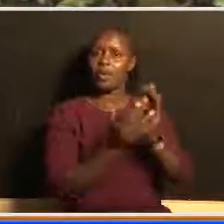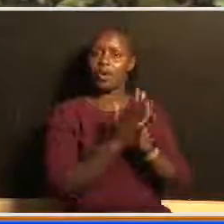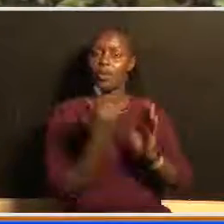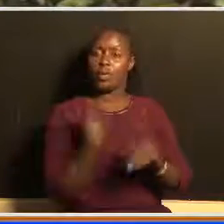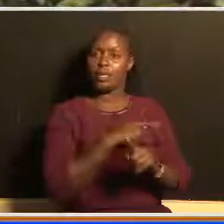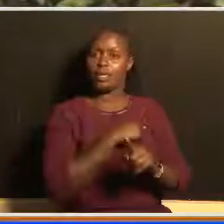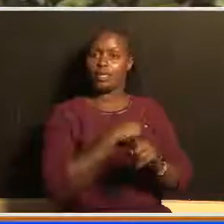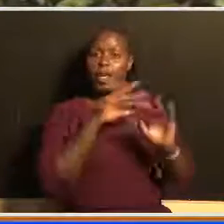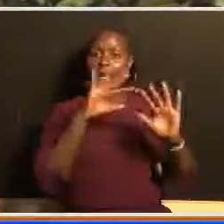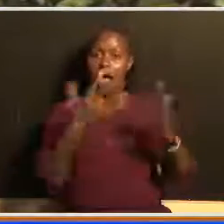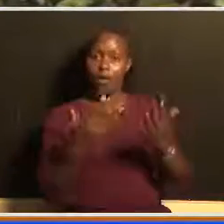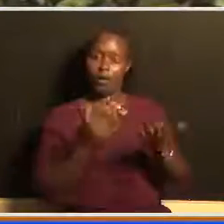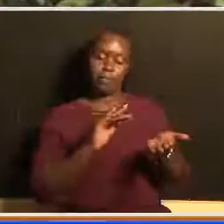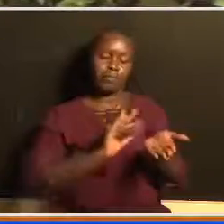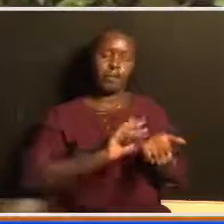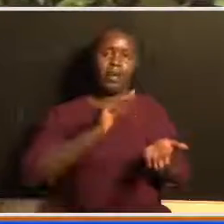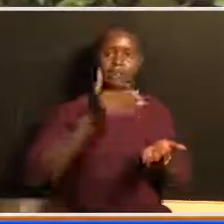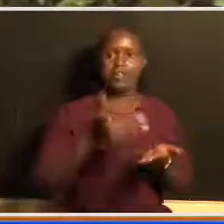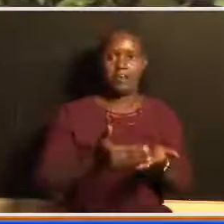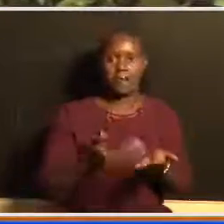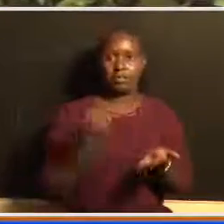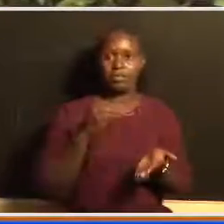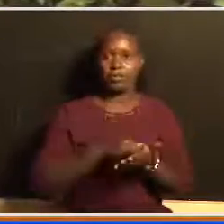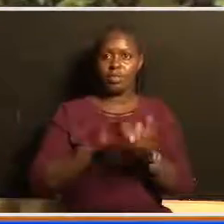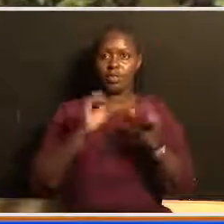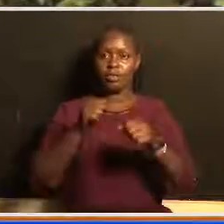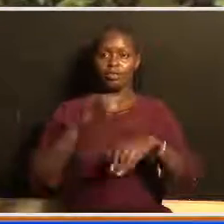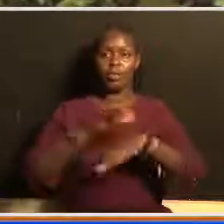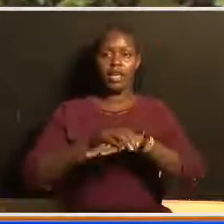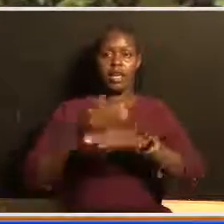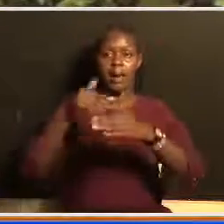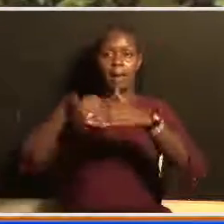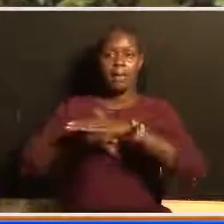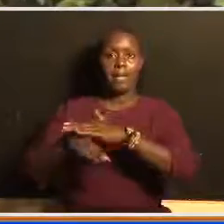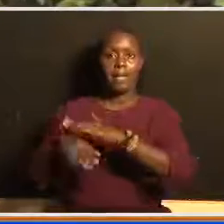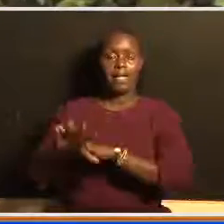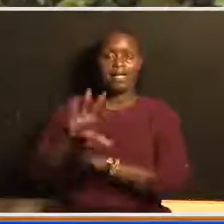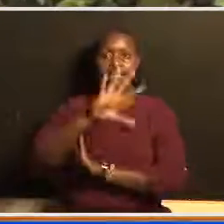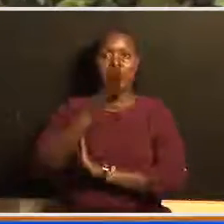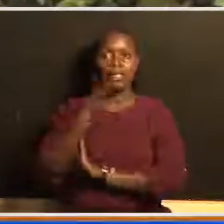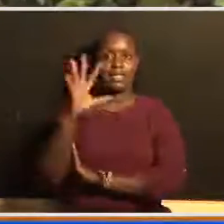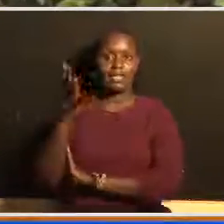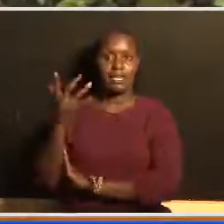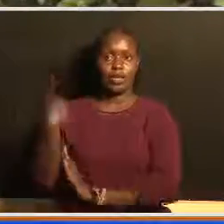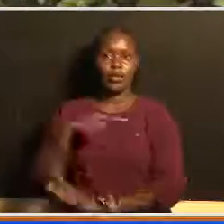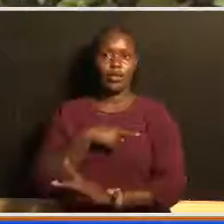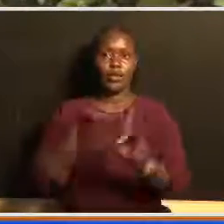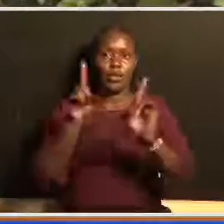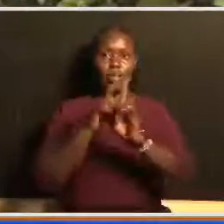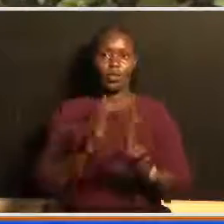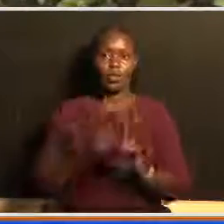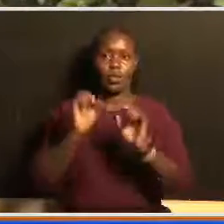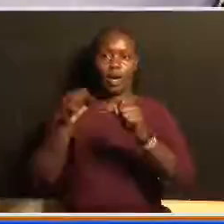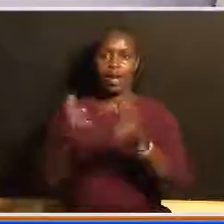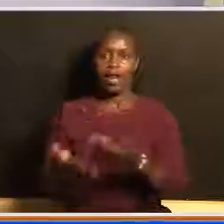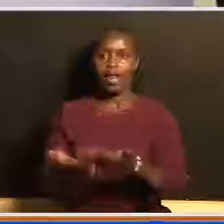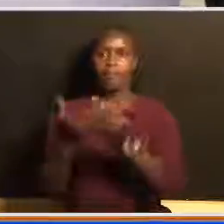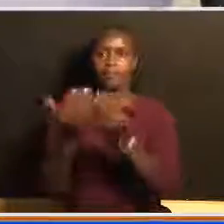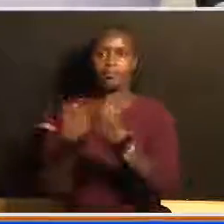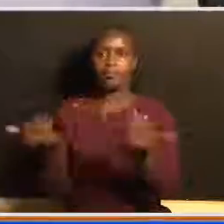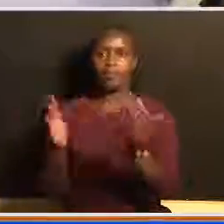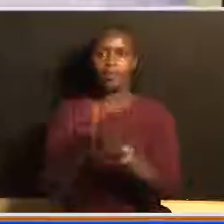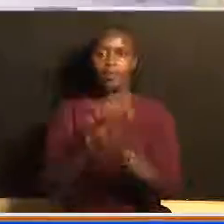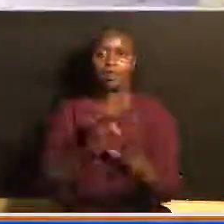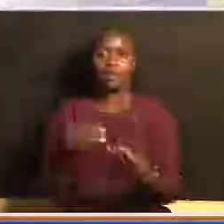kwa funds ili tuweze kupata kama miti ili ya kuweza kupanda, tuweze kufikia pia watoto wale wana ulemavu. While